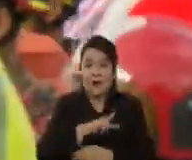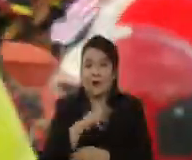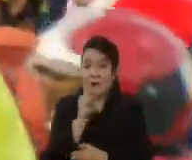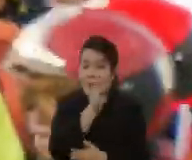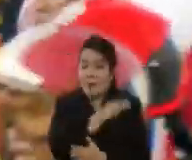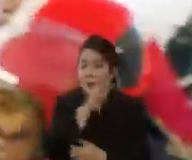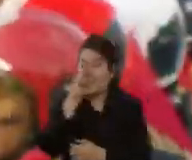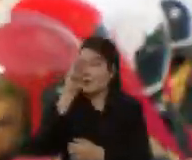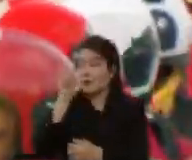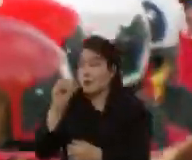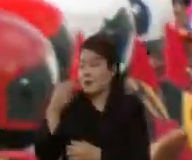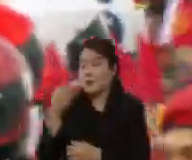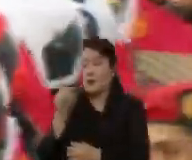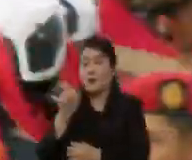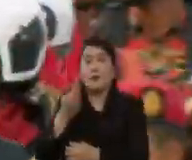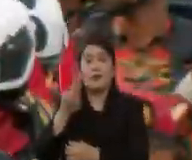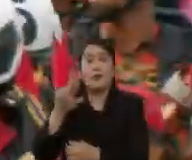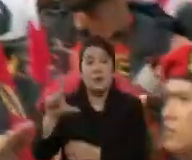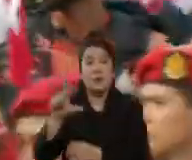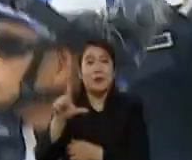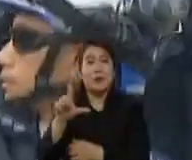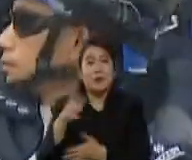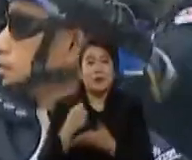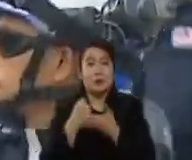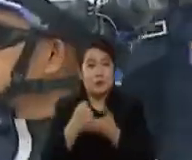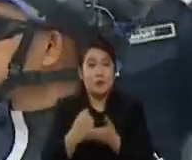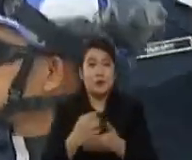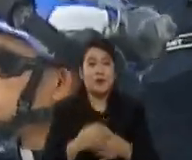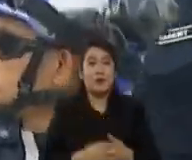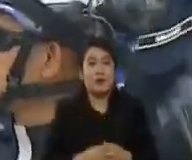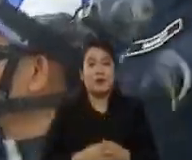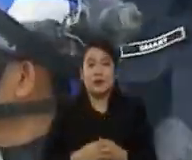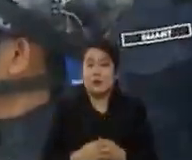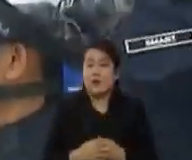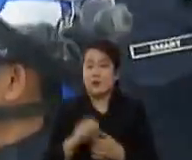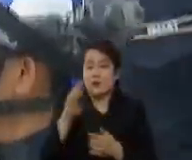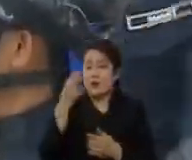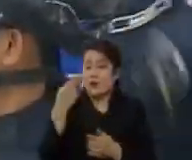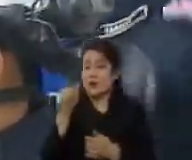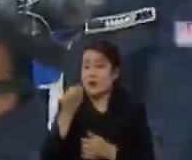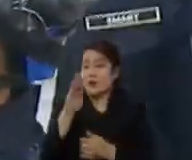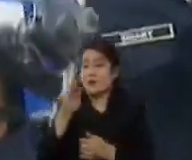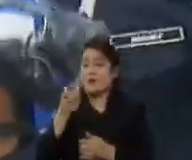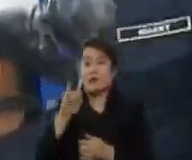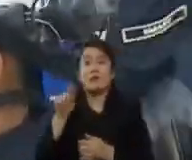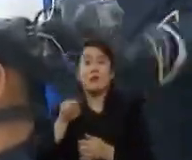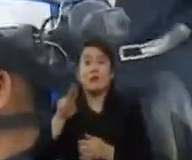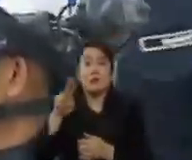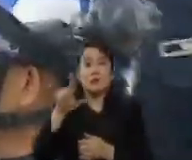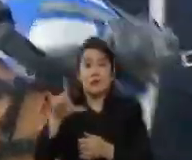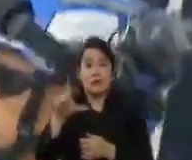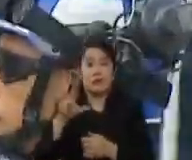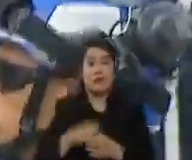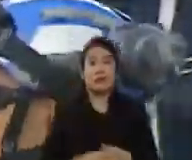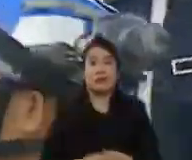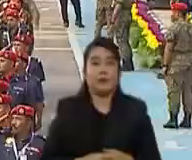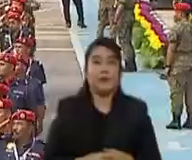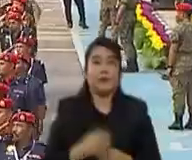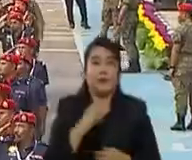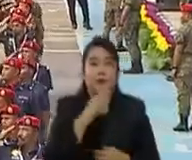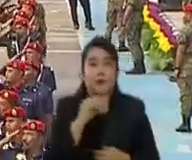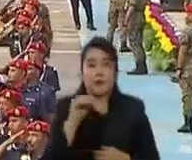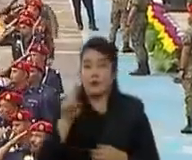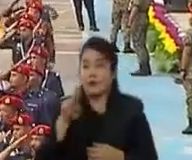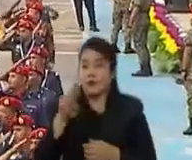Syarul Nizam bin Jaafar dibantu Penguasa Bomba Muhammad Hafizul bin Abdul Halim dan Inspektor Muhammad Zukairi bin